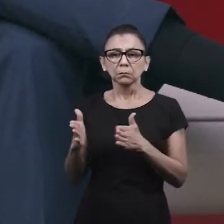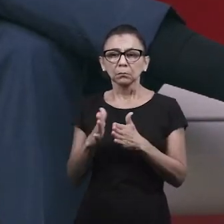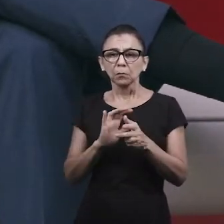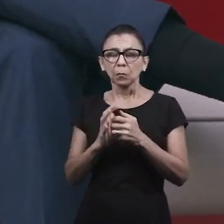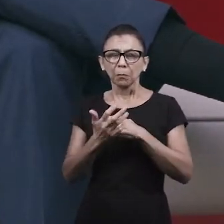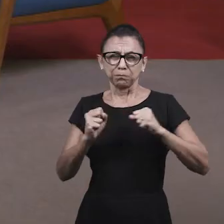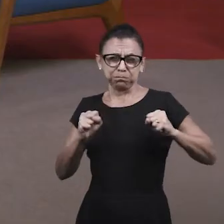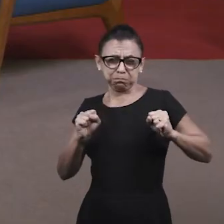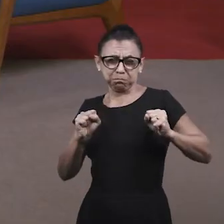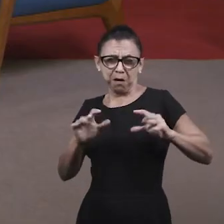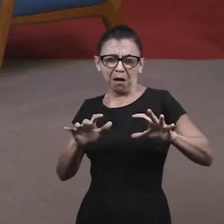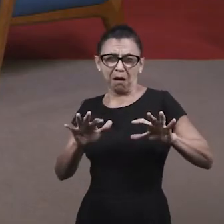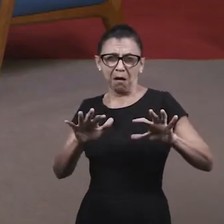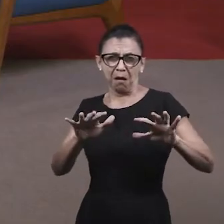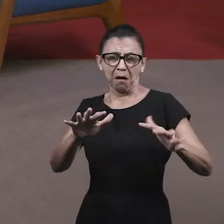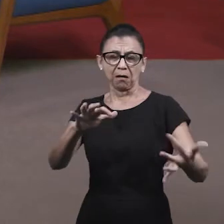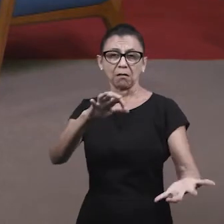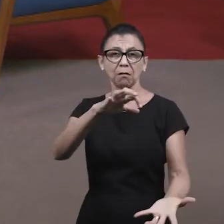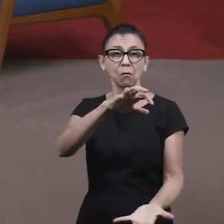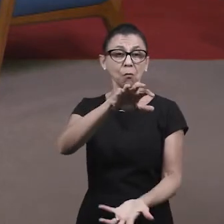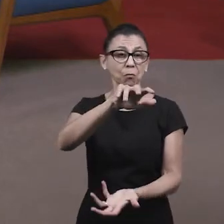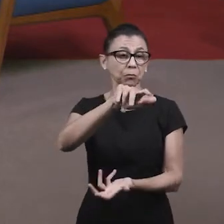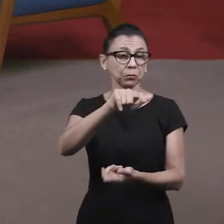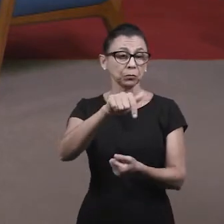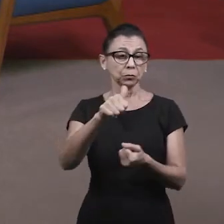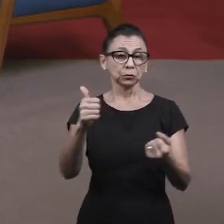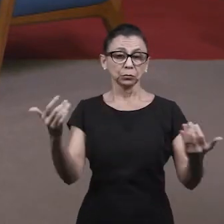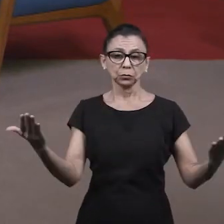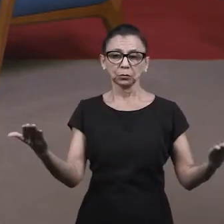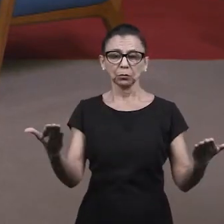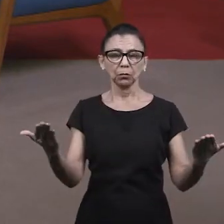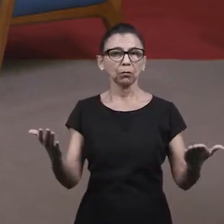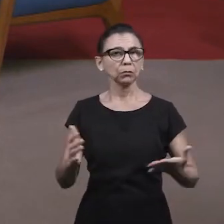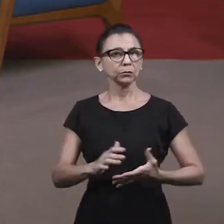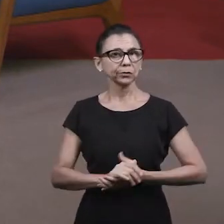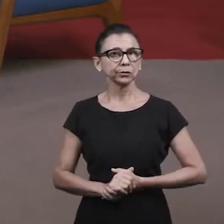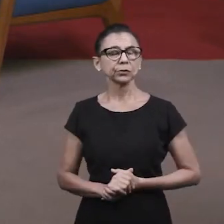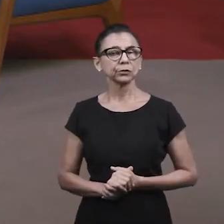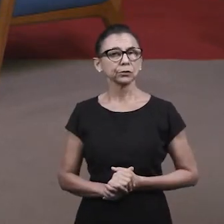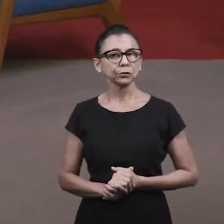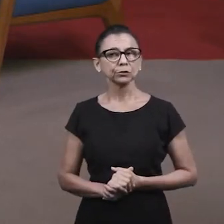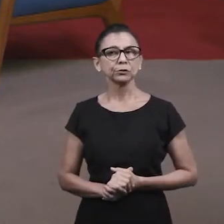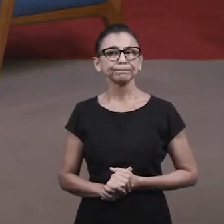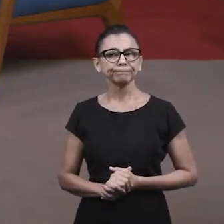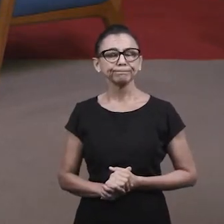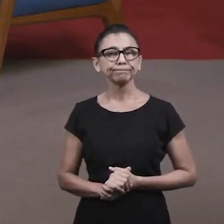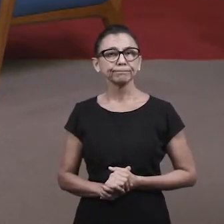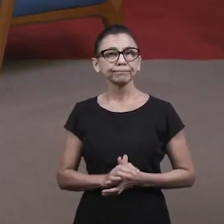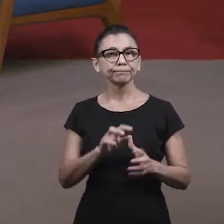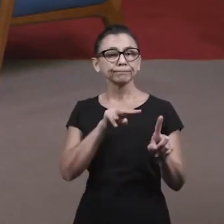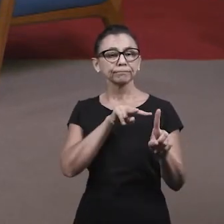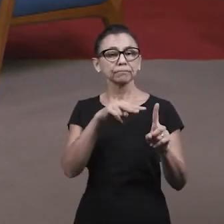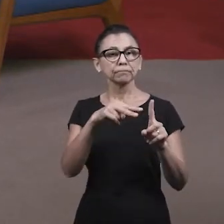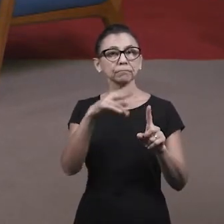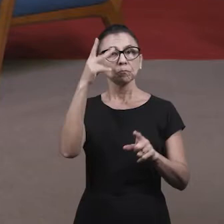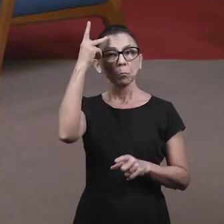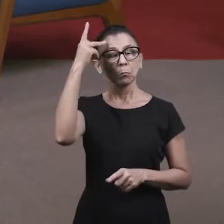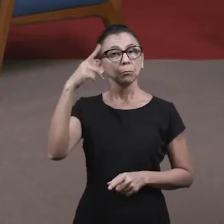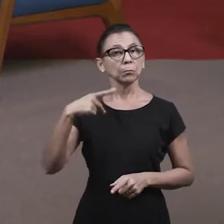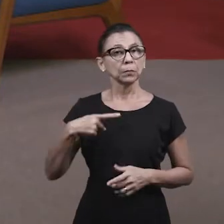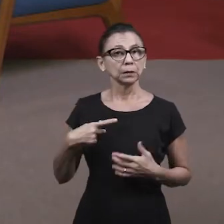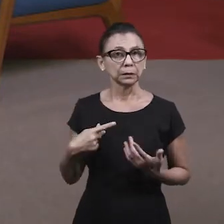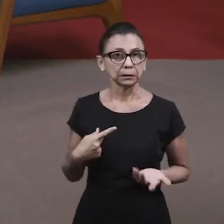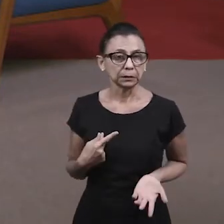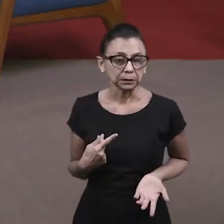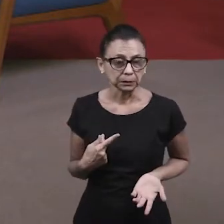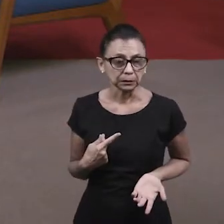une destruction, une pandémie, comme nous avons vécu encore tellement difficile, n'est-ce pas? Ça,